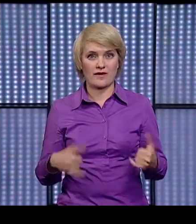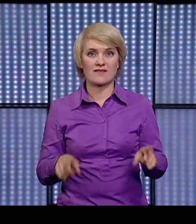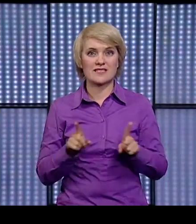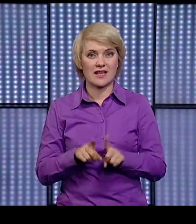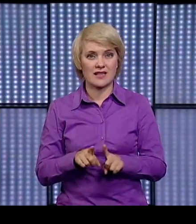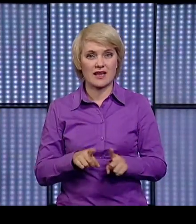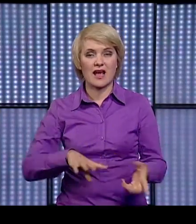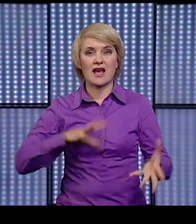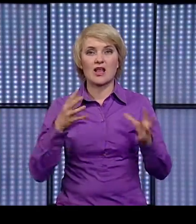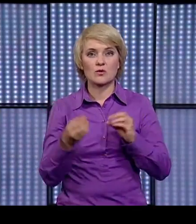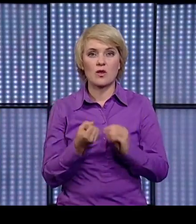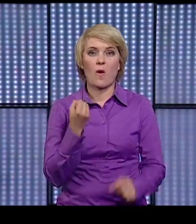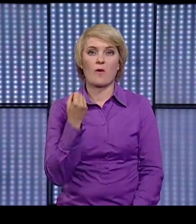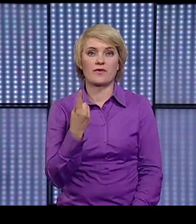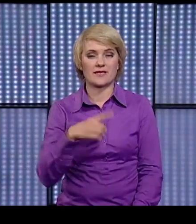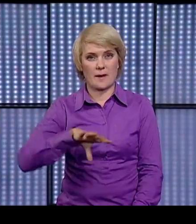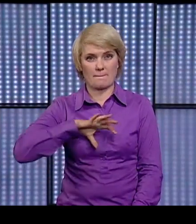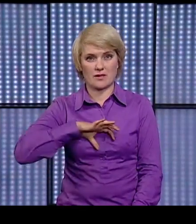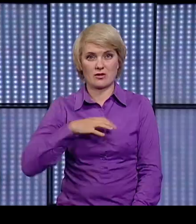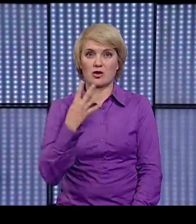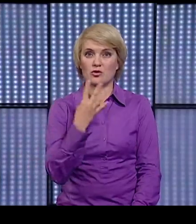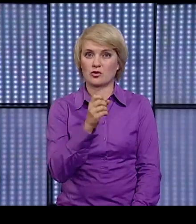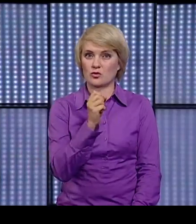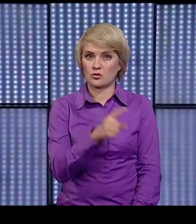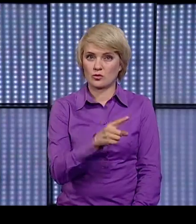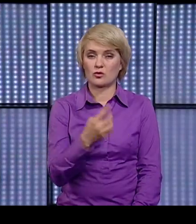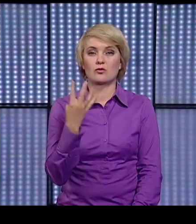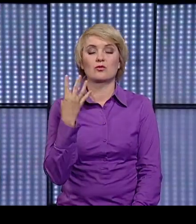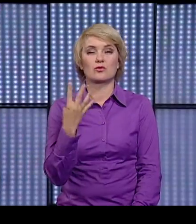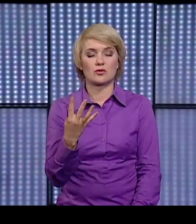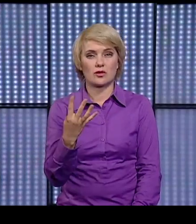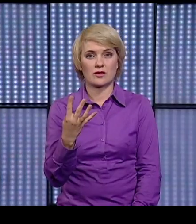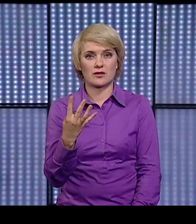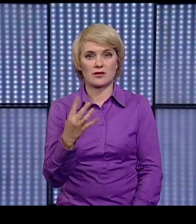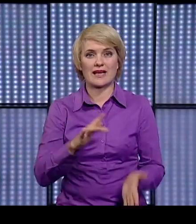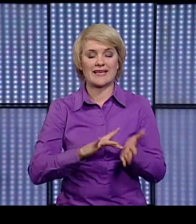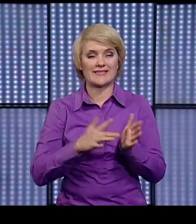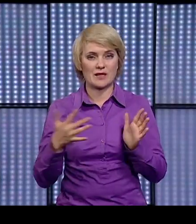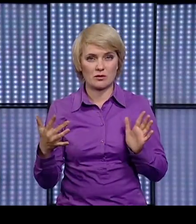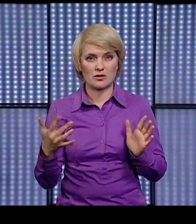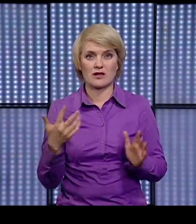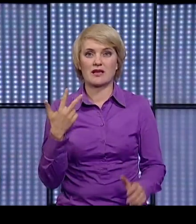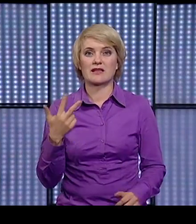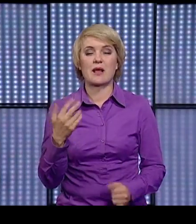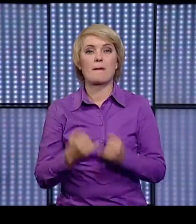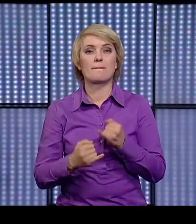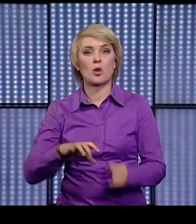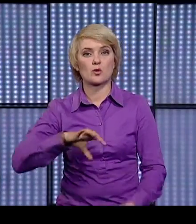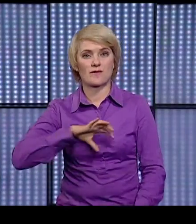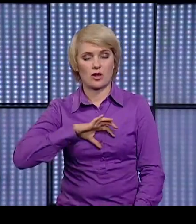результат 11 медалей. 4 золотих, 4 срібних і 3 бронзові